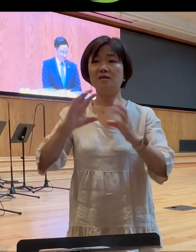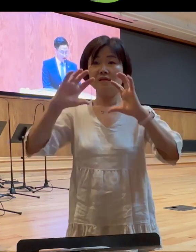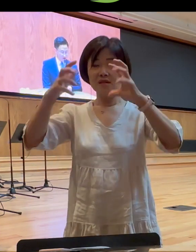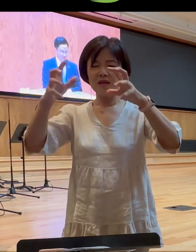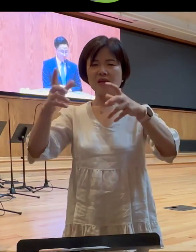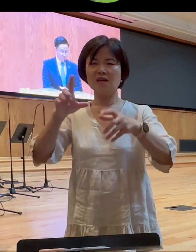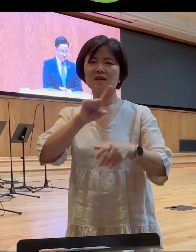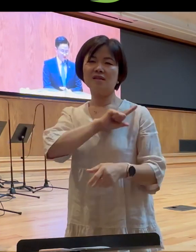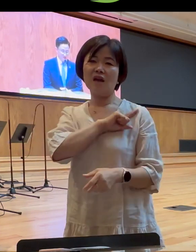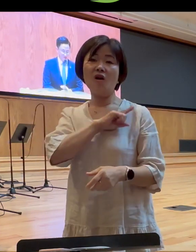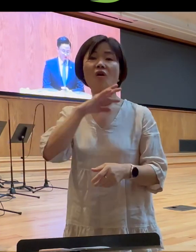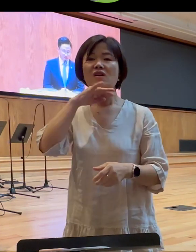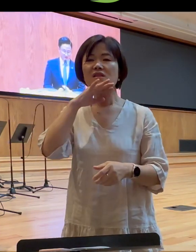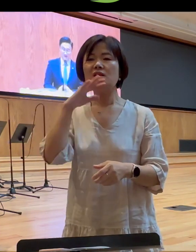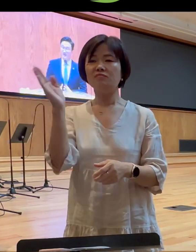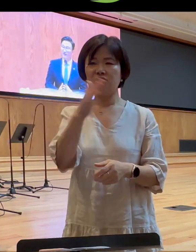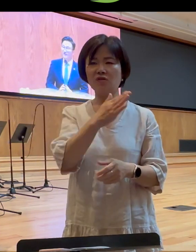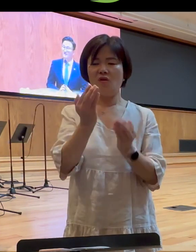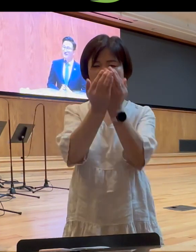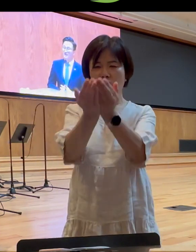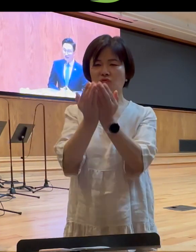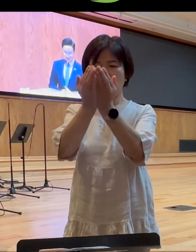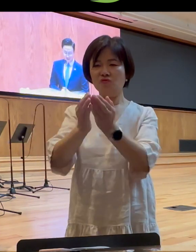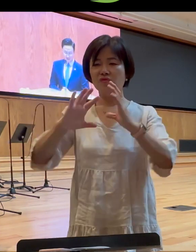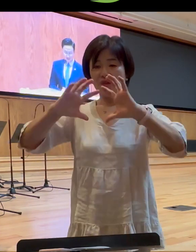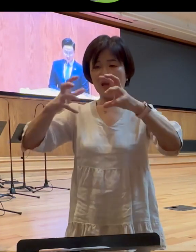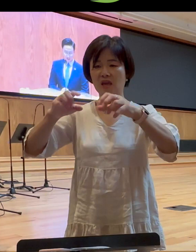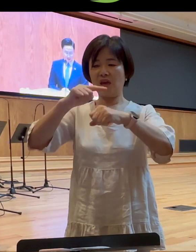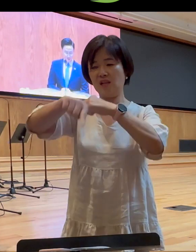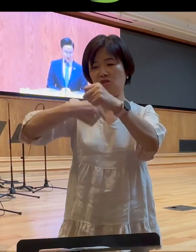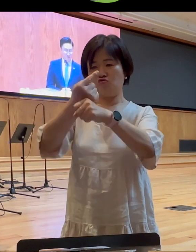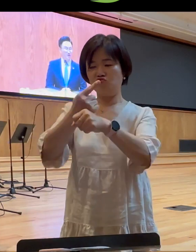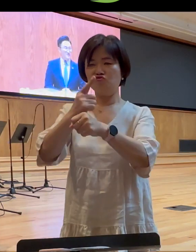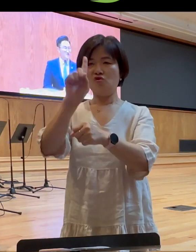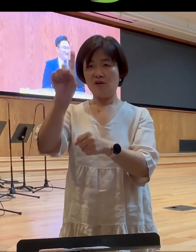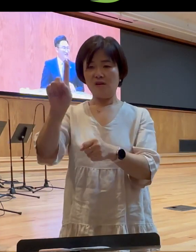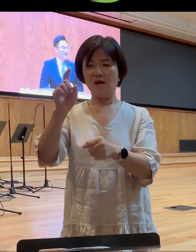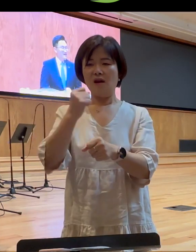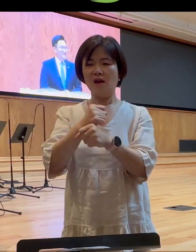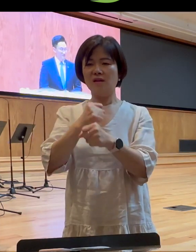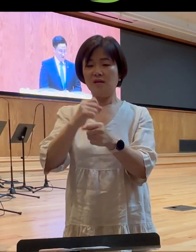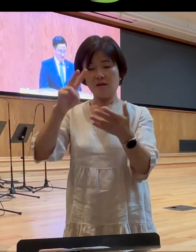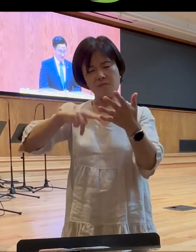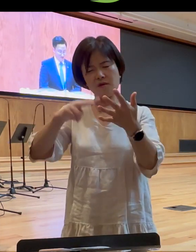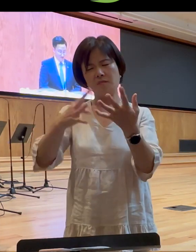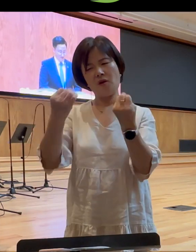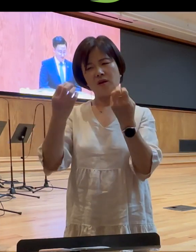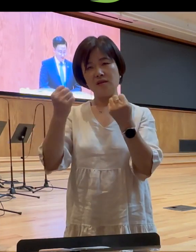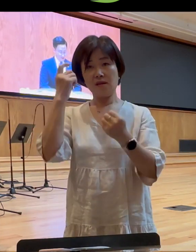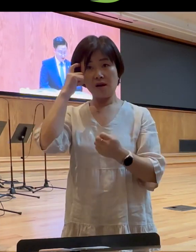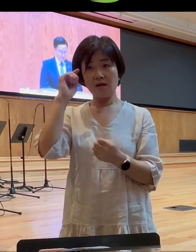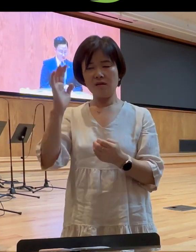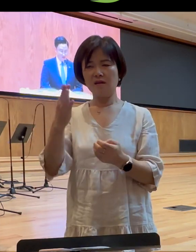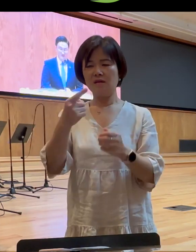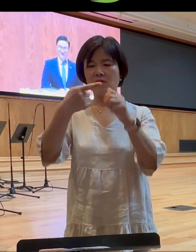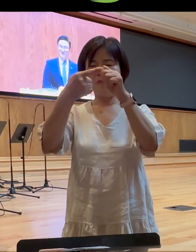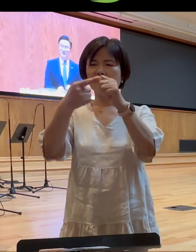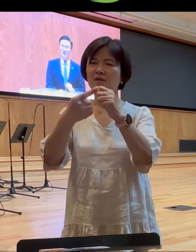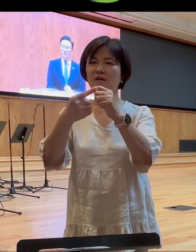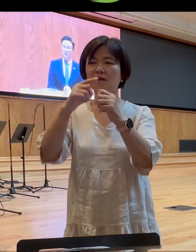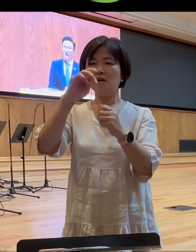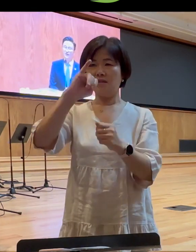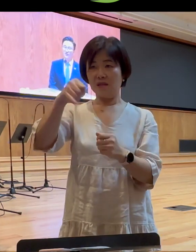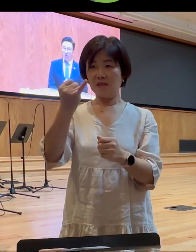세계 최연소 요트 세계 일주를 한 제시카 왓슨의 이야기를 읽으면서 몇 가지를 생각하게 되는데요. 첫 번째는